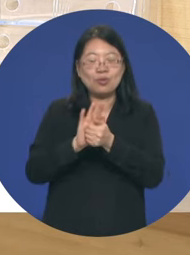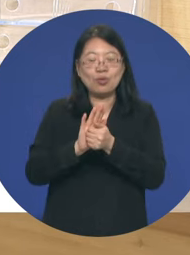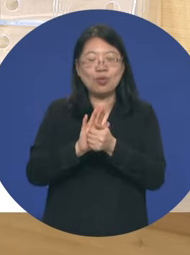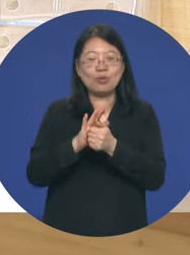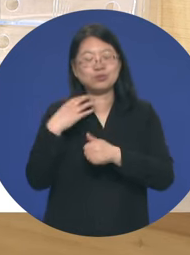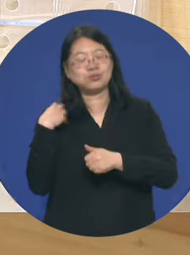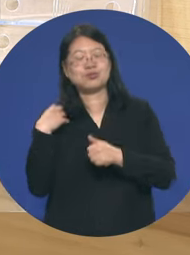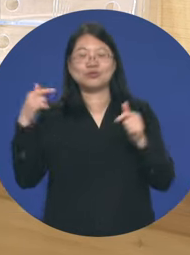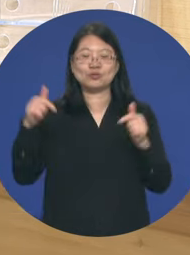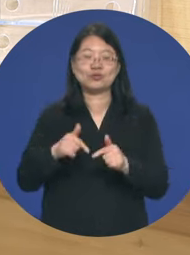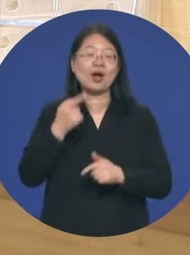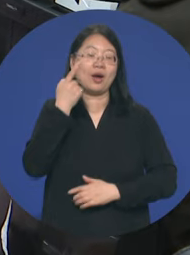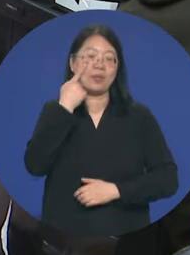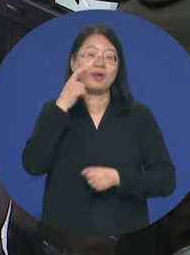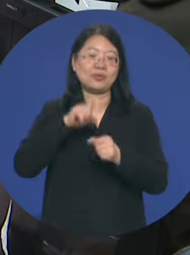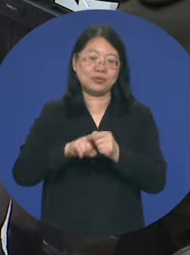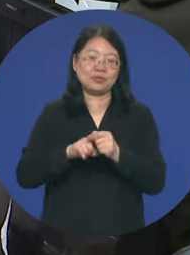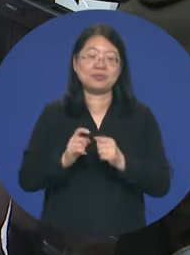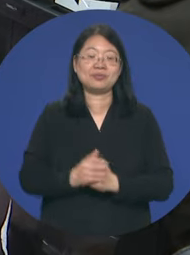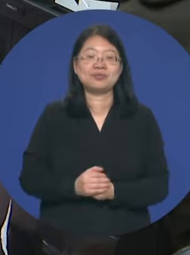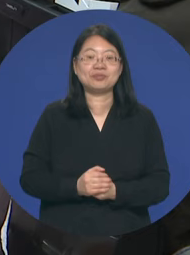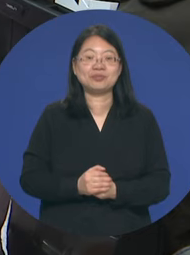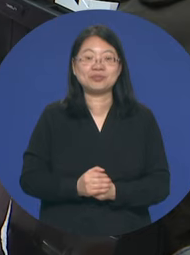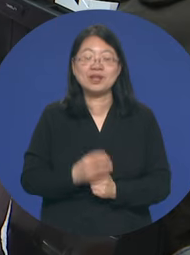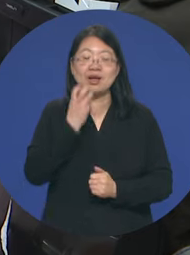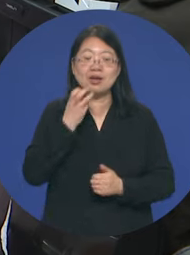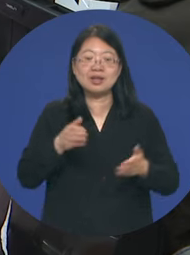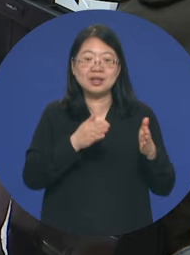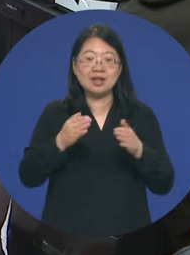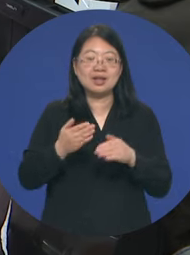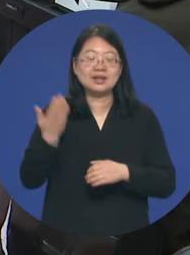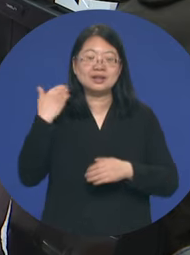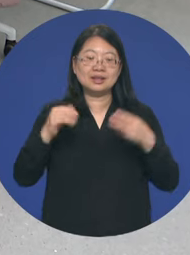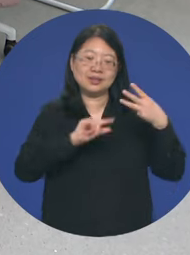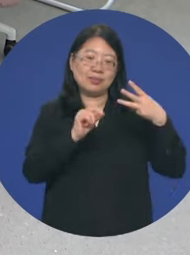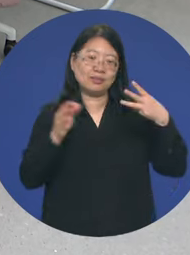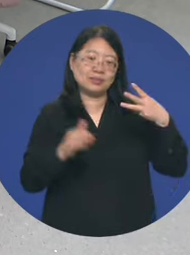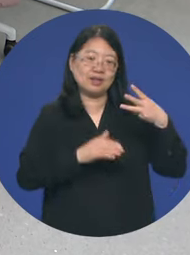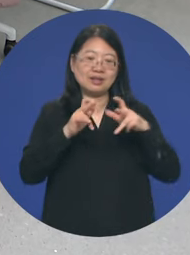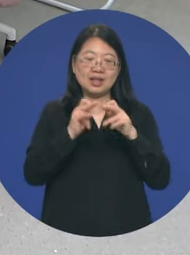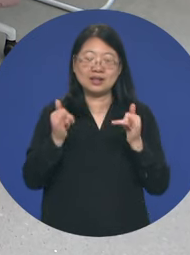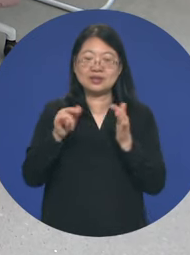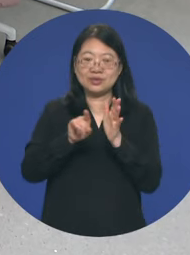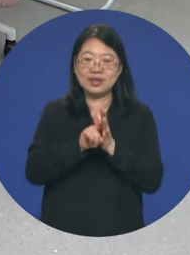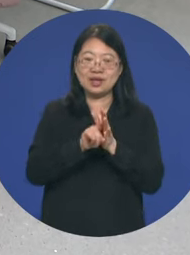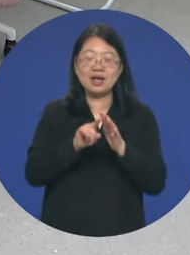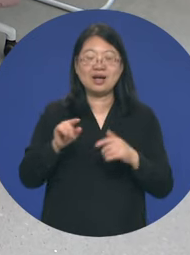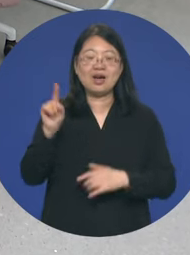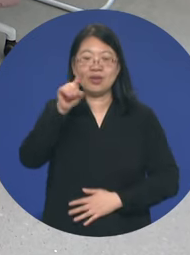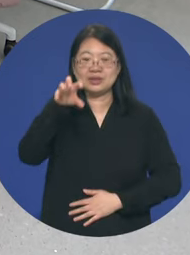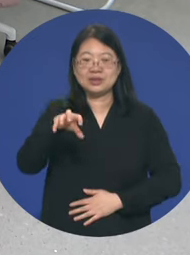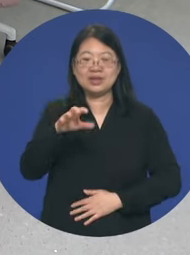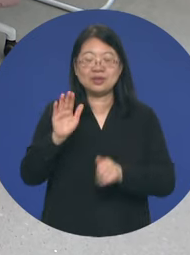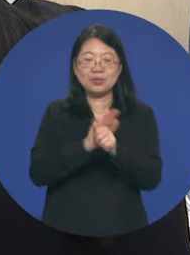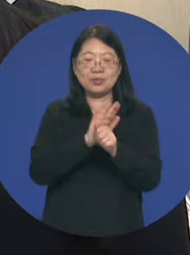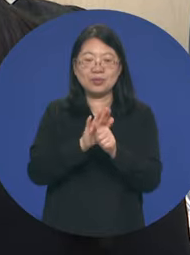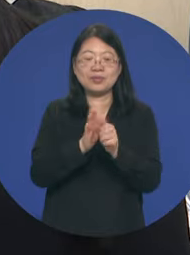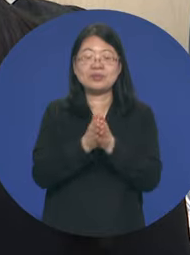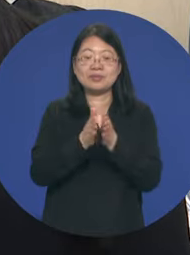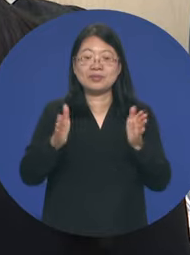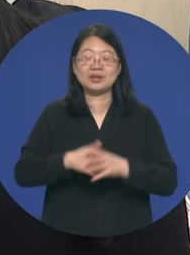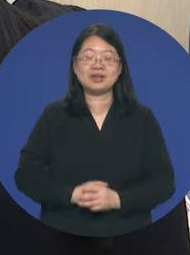부담을 좀 줄여보자 해서요. 이처럼 경기도는 지난 3월부터 장애인들을 위한 어디나 돌봄을 시행하고